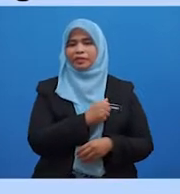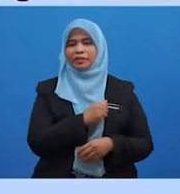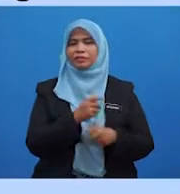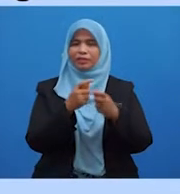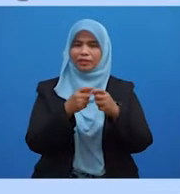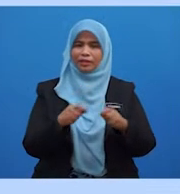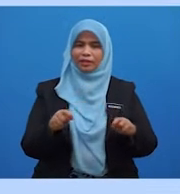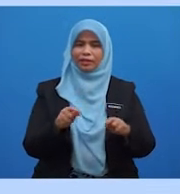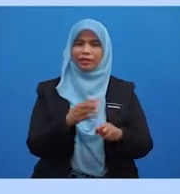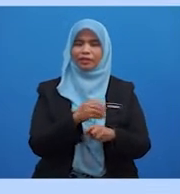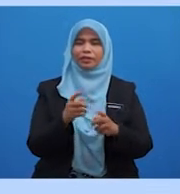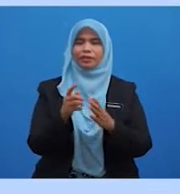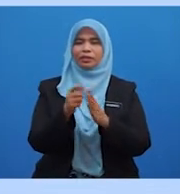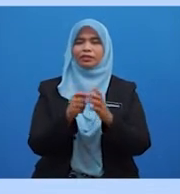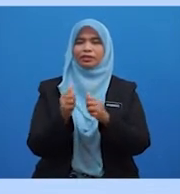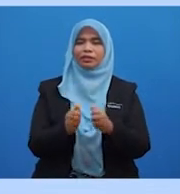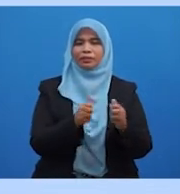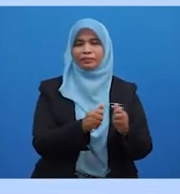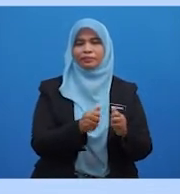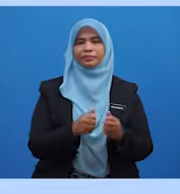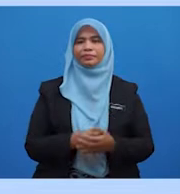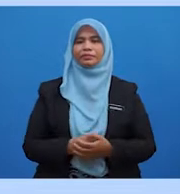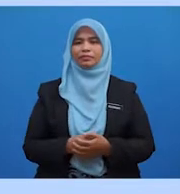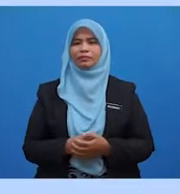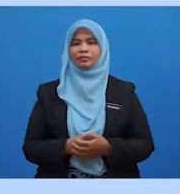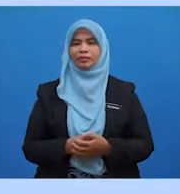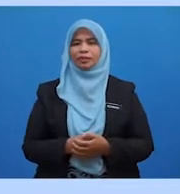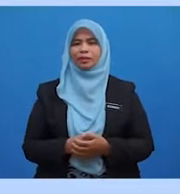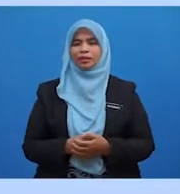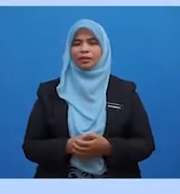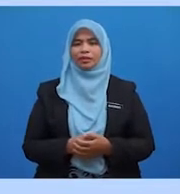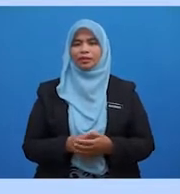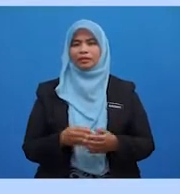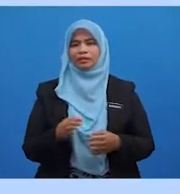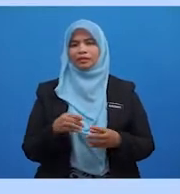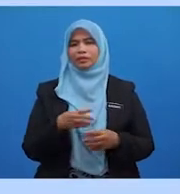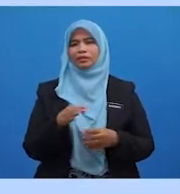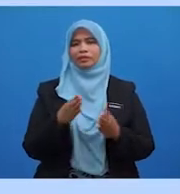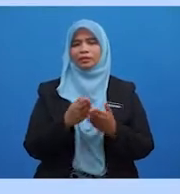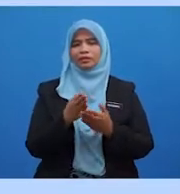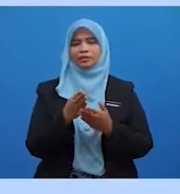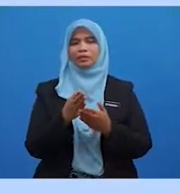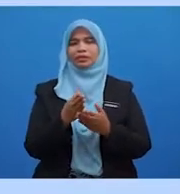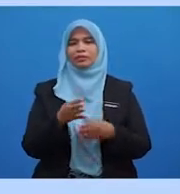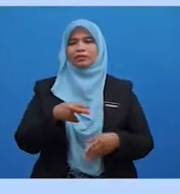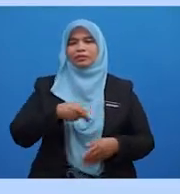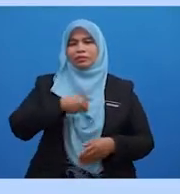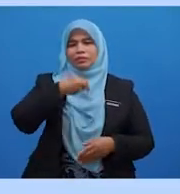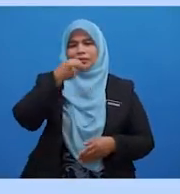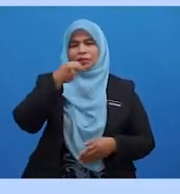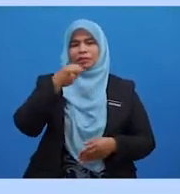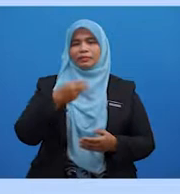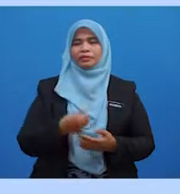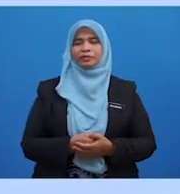teratur. Keempat, penumpuan secara pasif kepada mekanisme pernafasan dengan formula